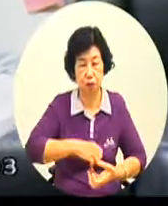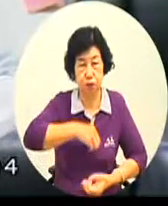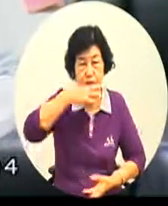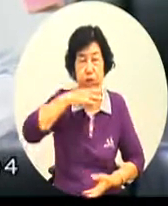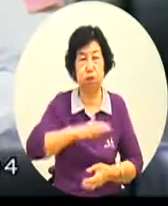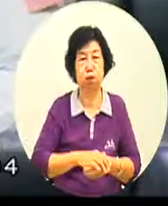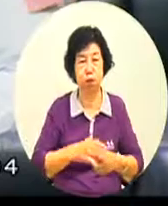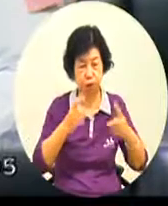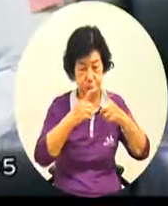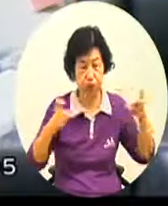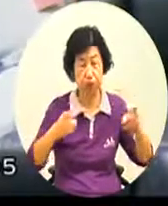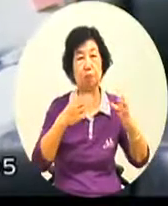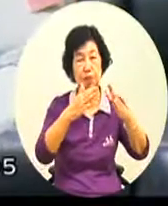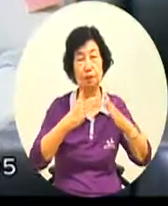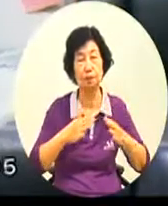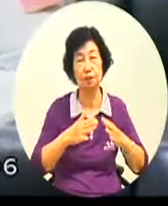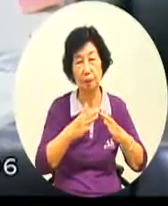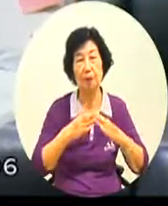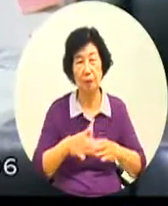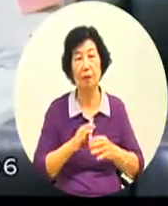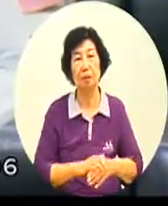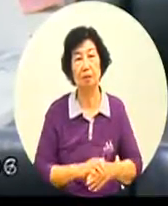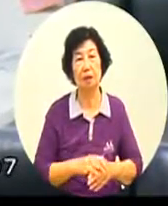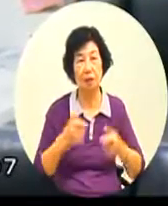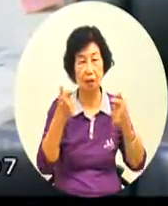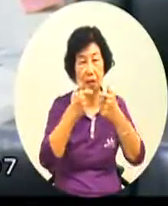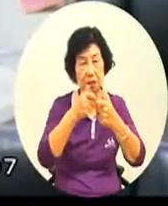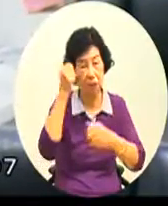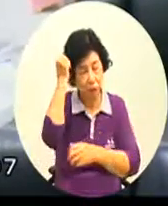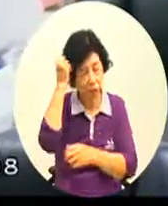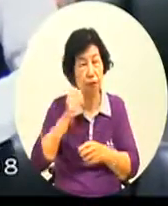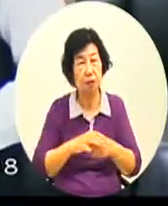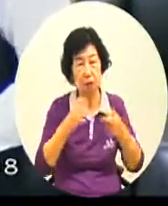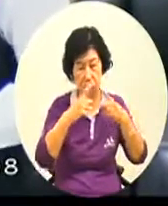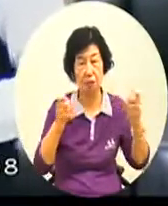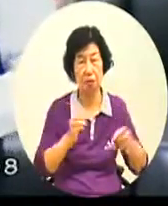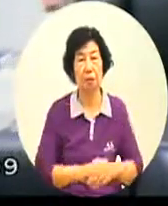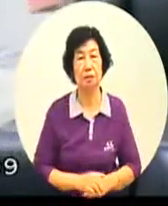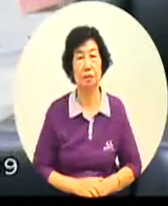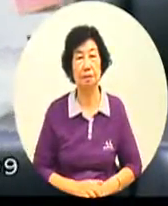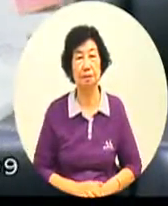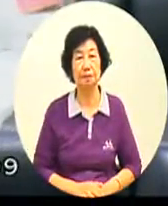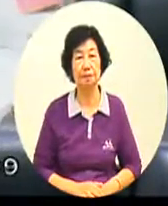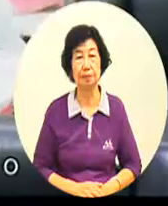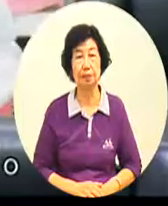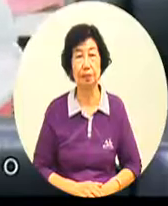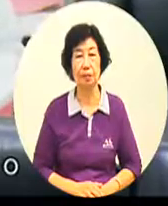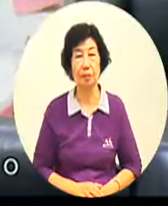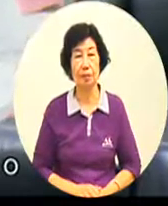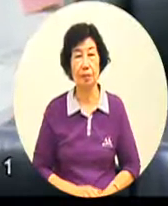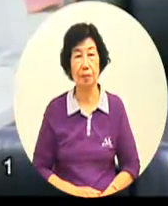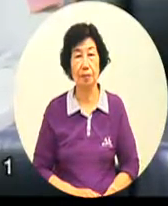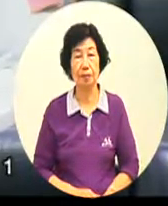哈，还是一个宜居城市这样子。好，谢谢局长啊，请坐。 谢谢议员。 另外